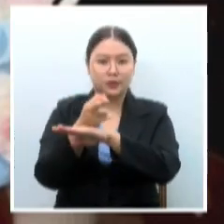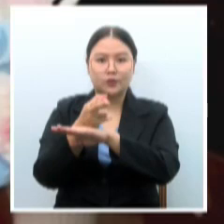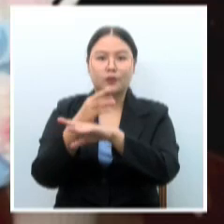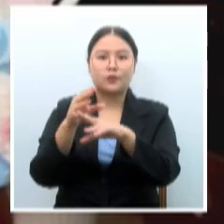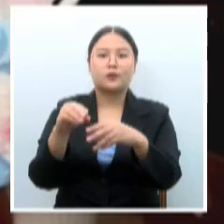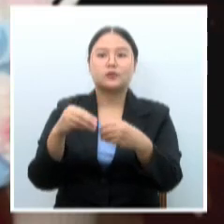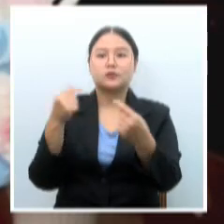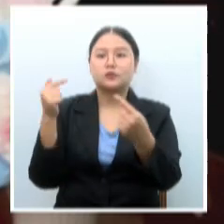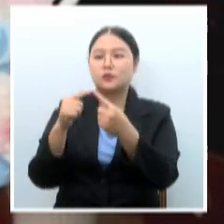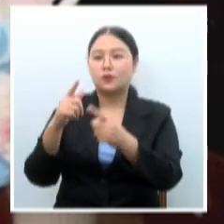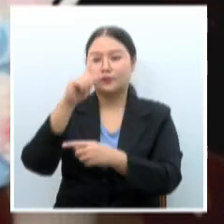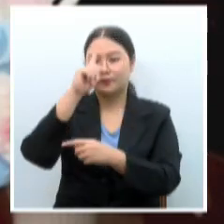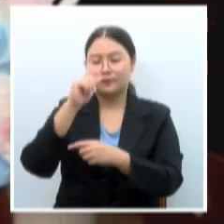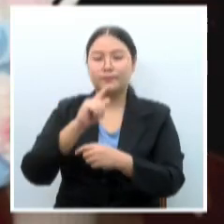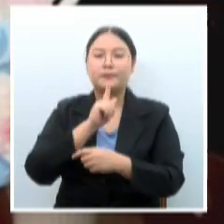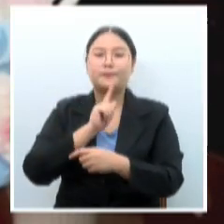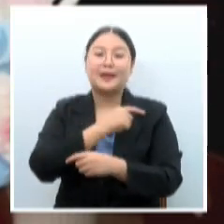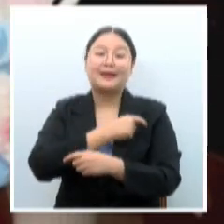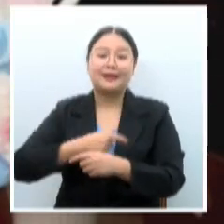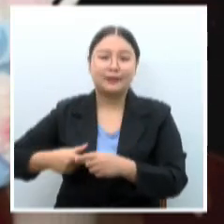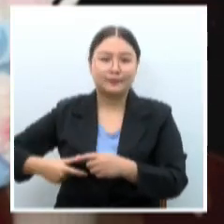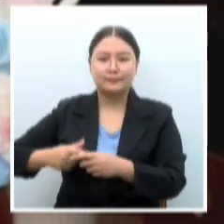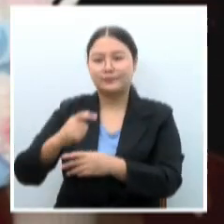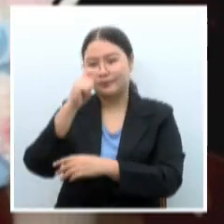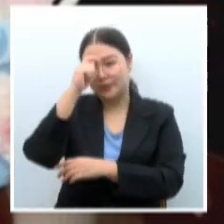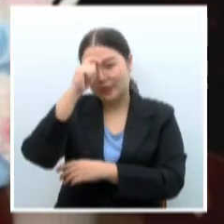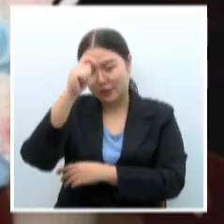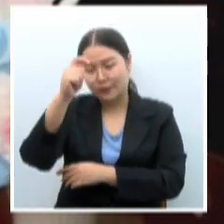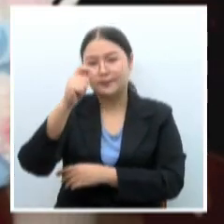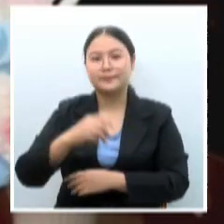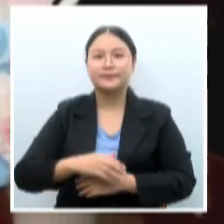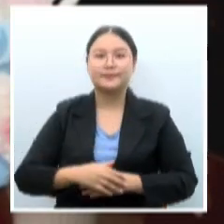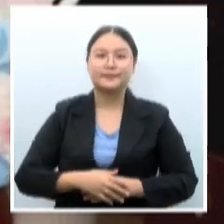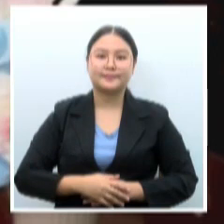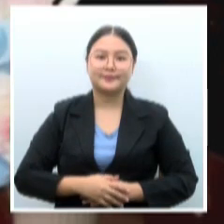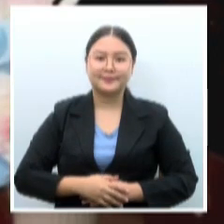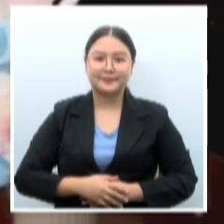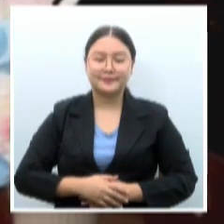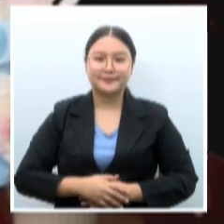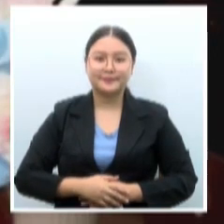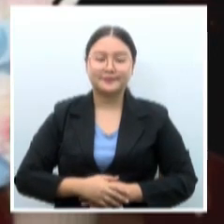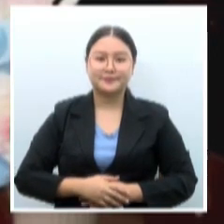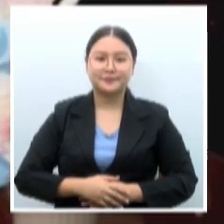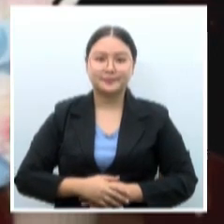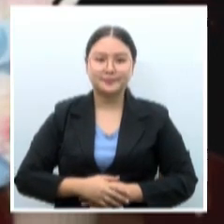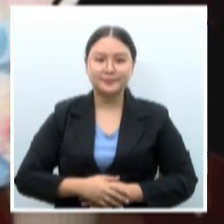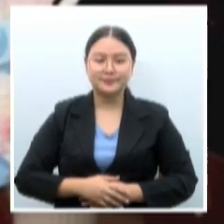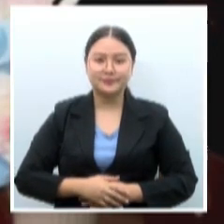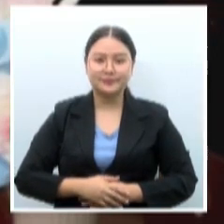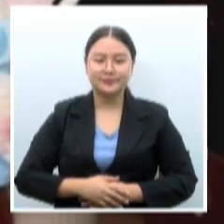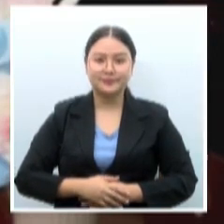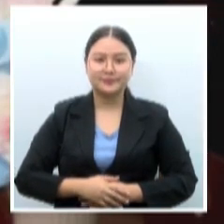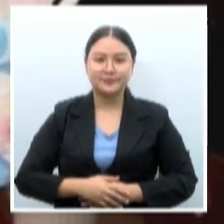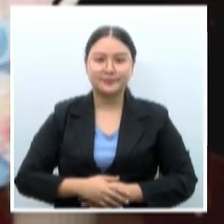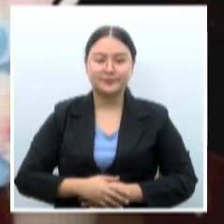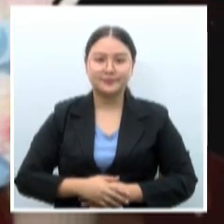พระเกียรติมิ่งขวัญปวงค่าพัฒนาสืบสารเทิดไทยบริบาลเจ้าฟ้าการ